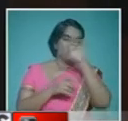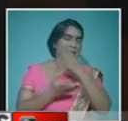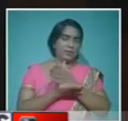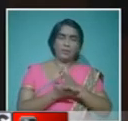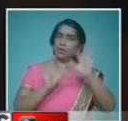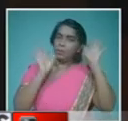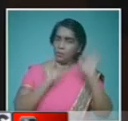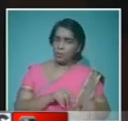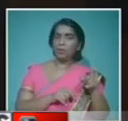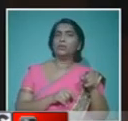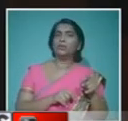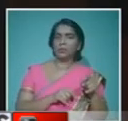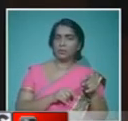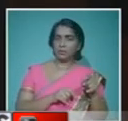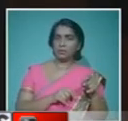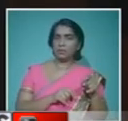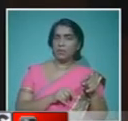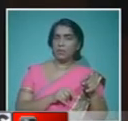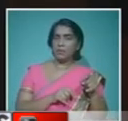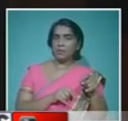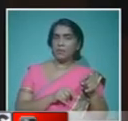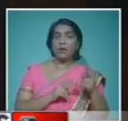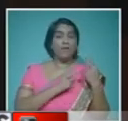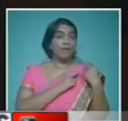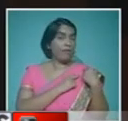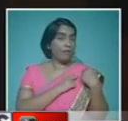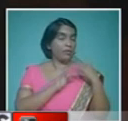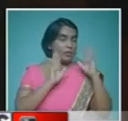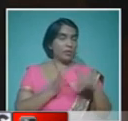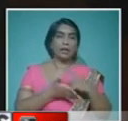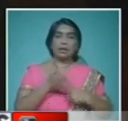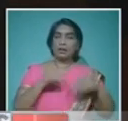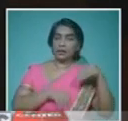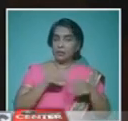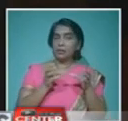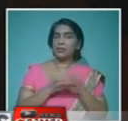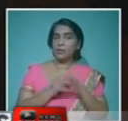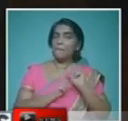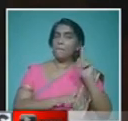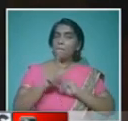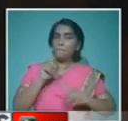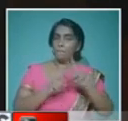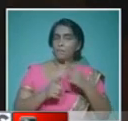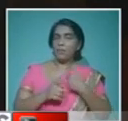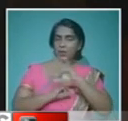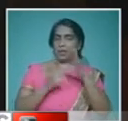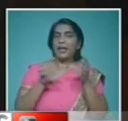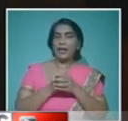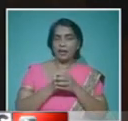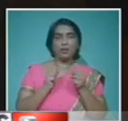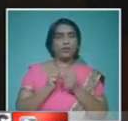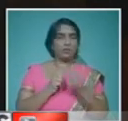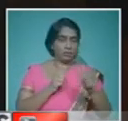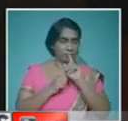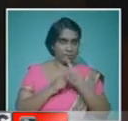තොරව මේ වගකිව යුතු දේශපාලන පක්ෂ ලෙස පාර්ලිමේන්තුව ලෙස අපි එකතු වෙලා කටයුතු කරමුයි කියන